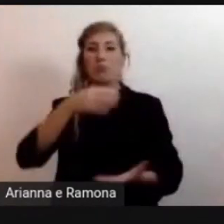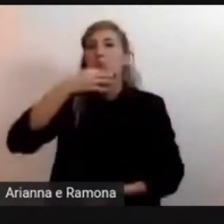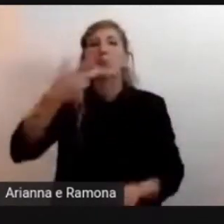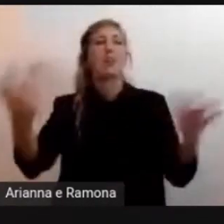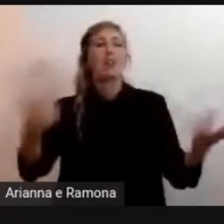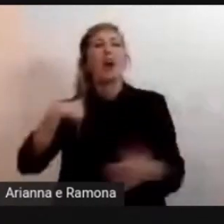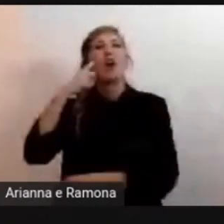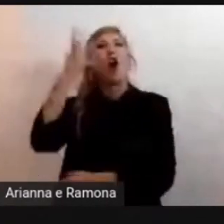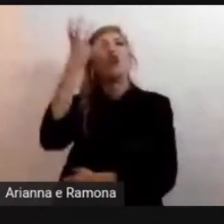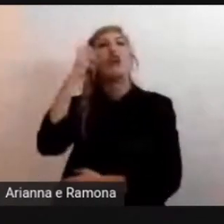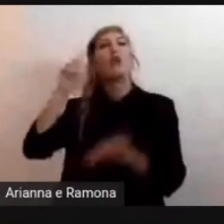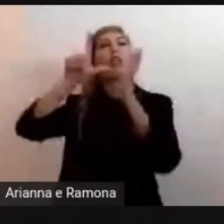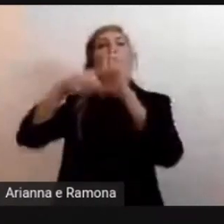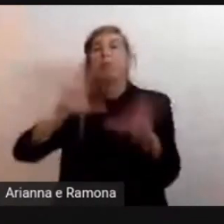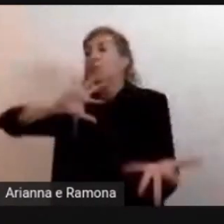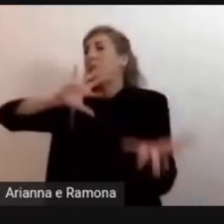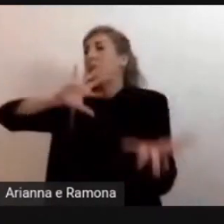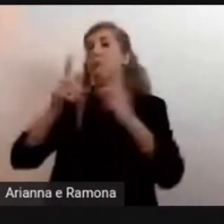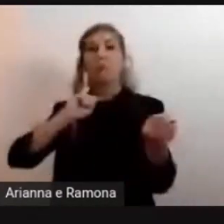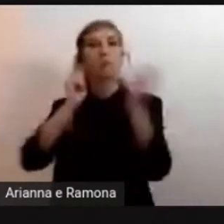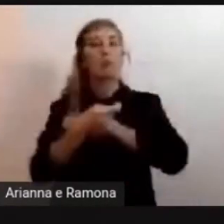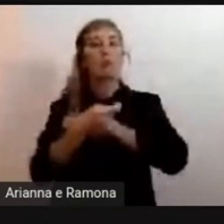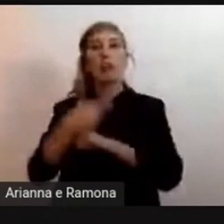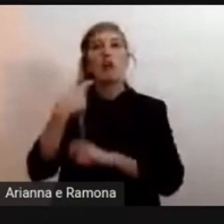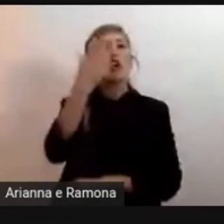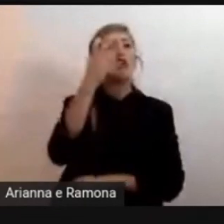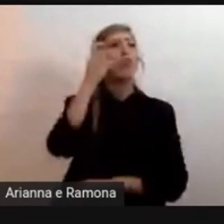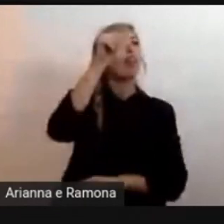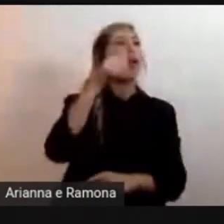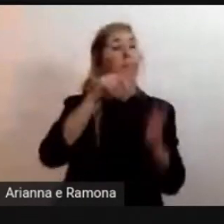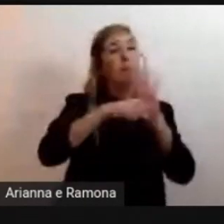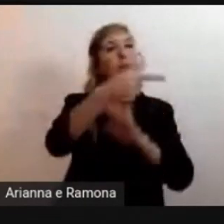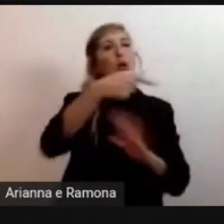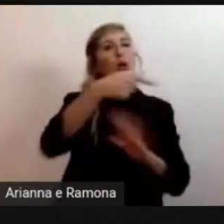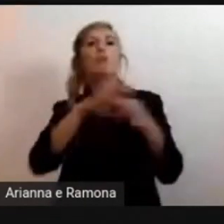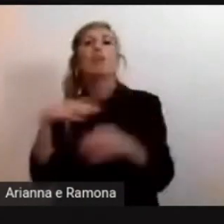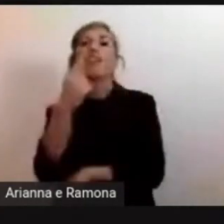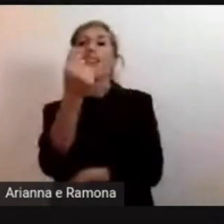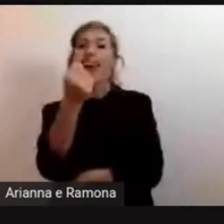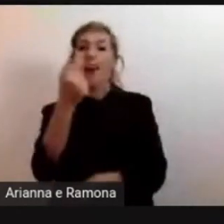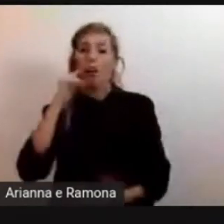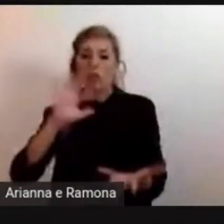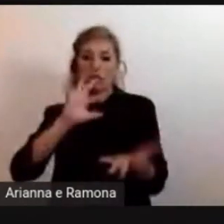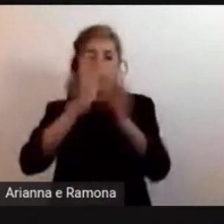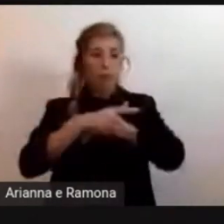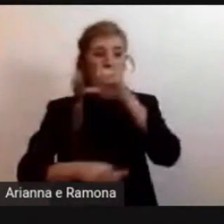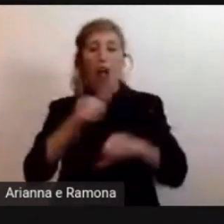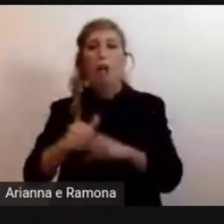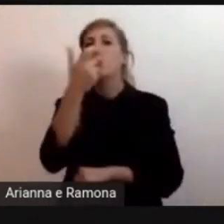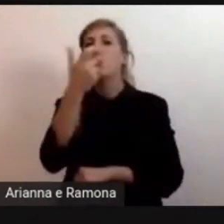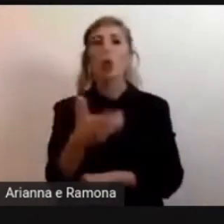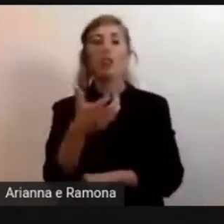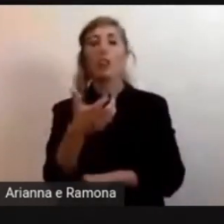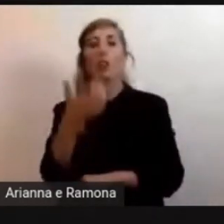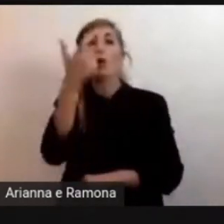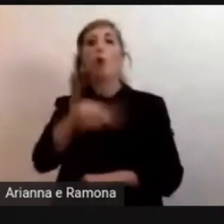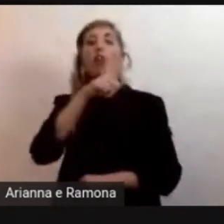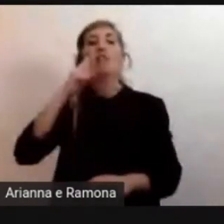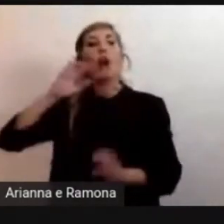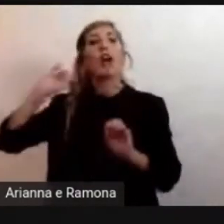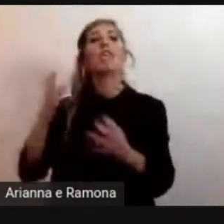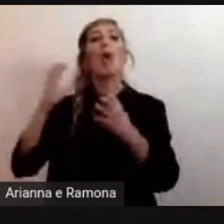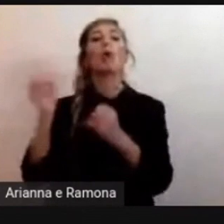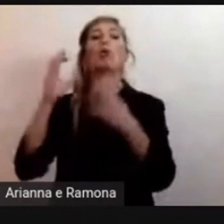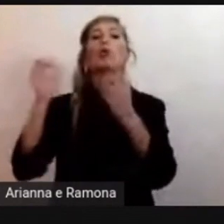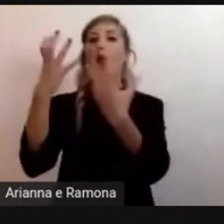del concetto di tempo e delle regole denario tali capovolgimento è a sua volta il frutto di una serie di rivoluzioni